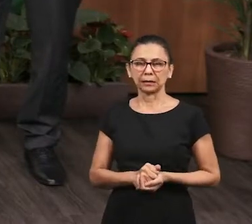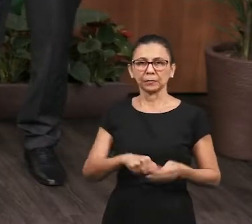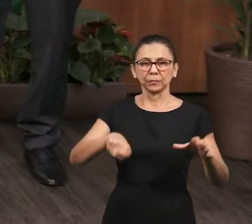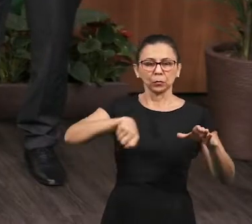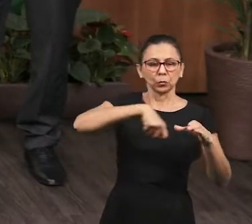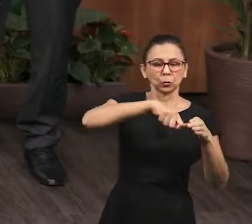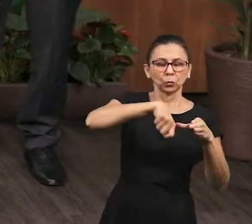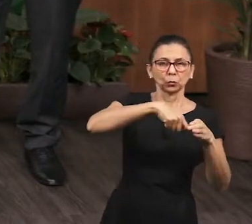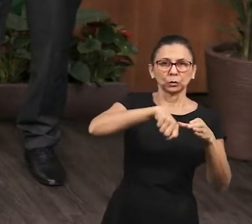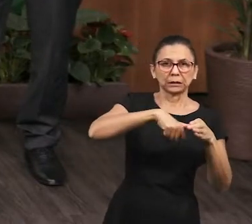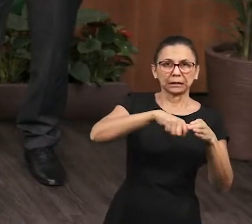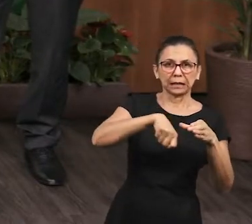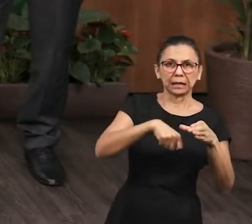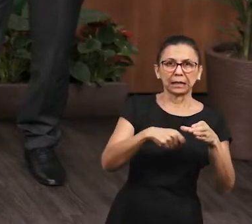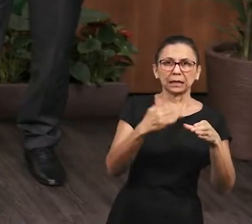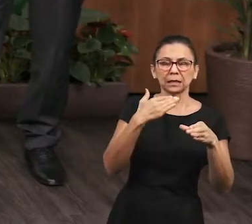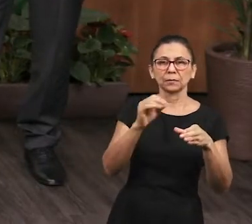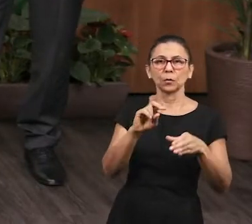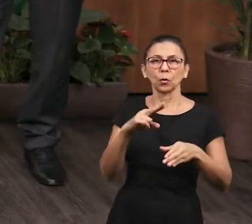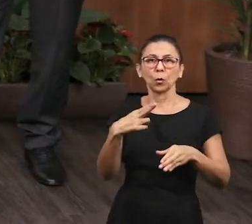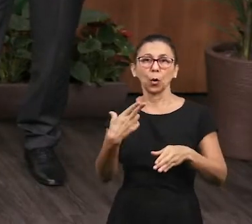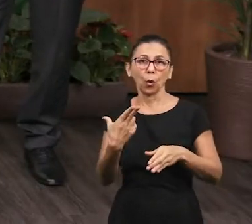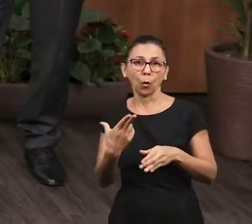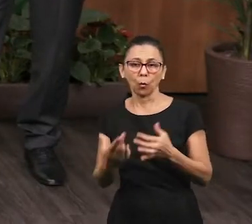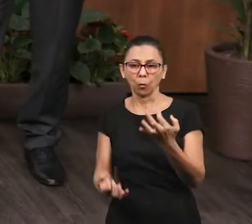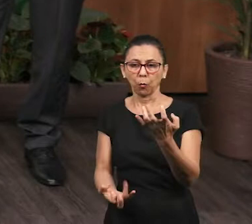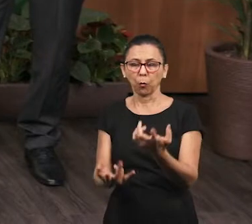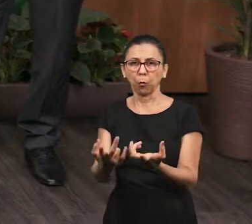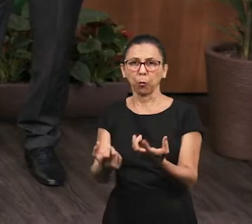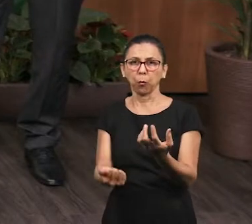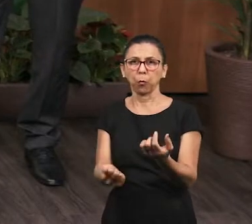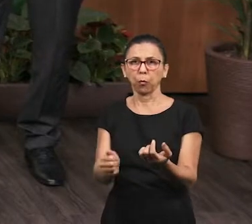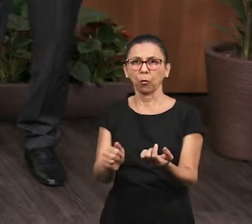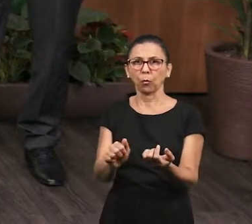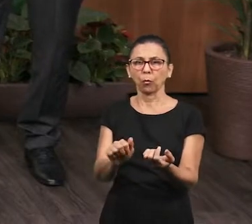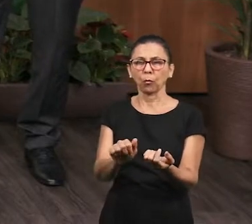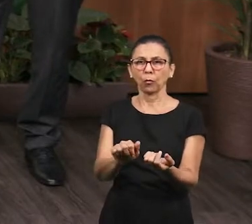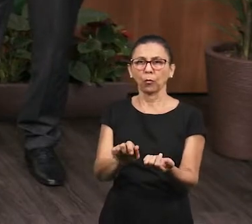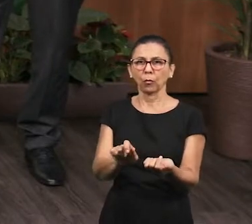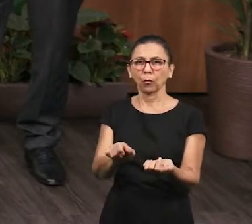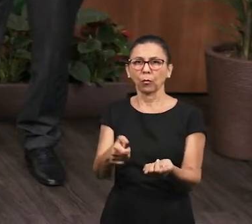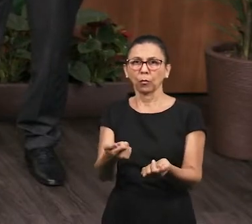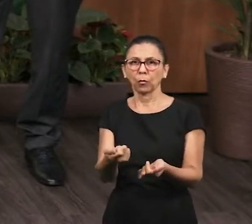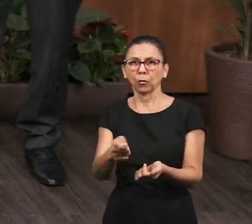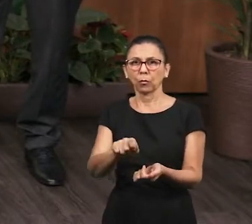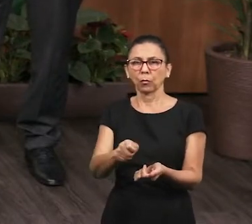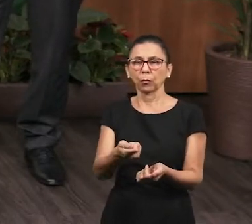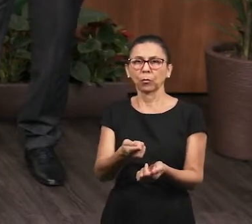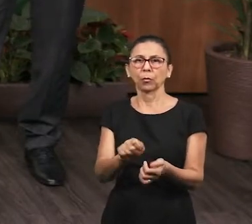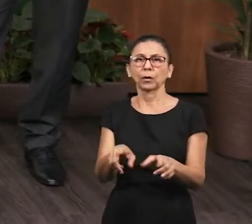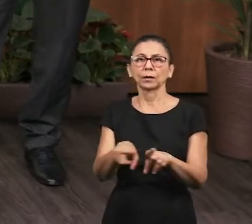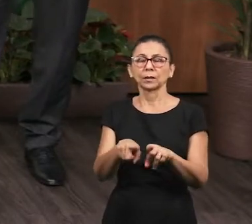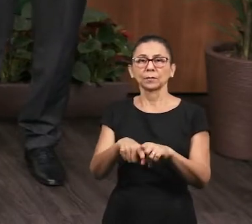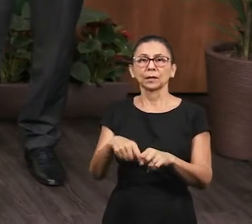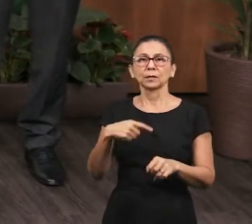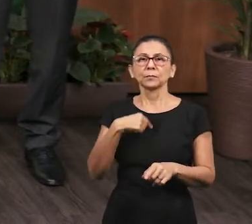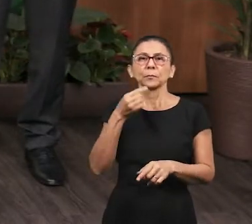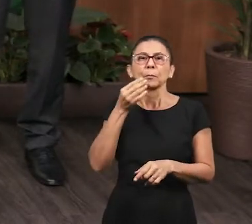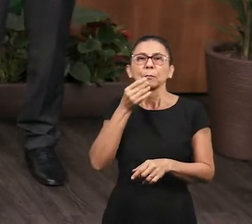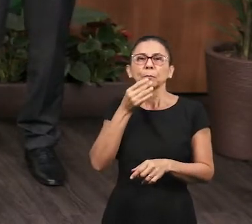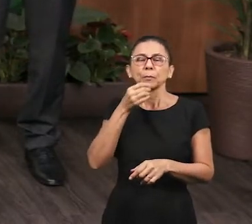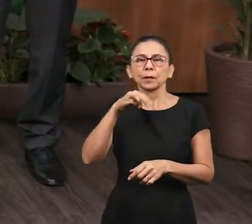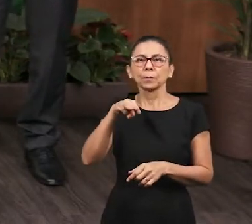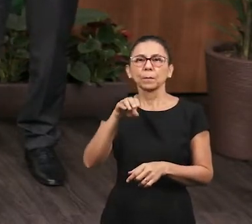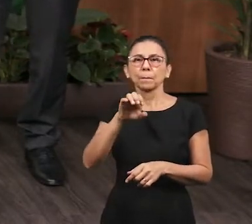они могли делать из него хлебы, и у него был вкус меда. Это Бог открывает